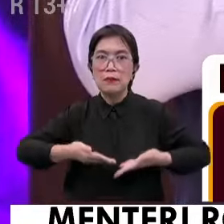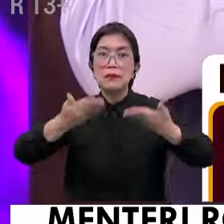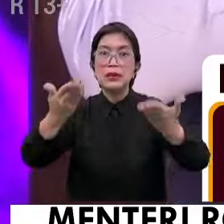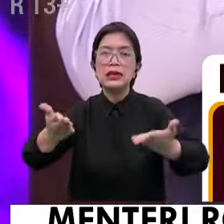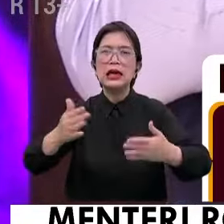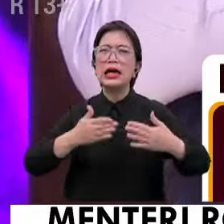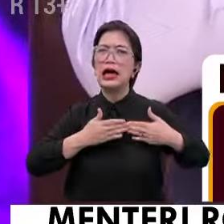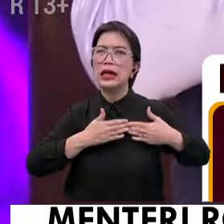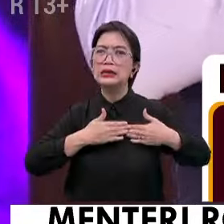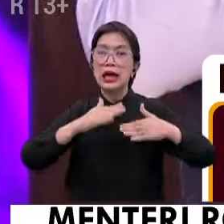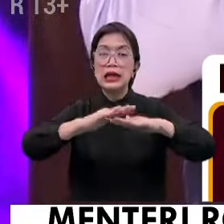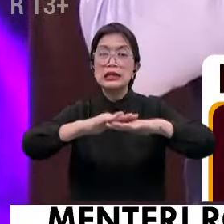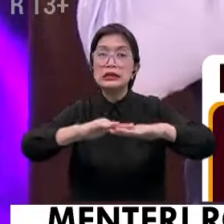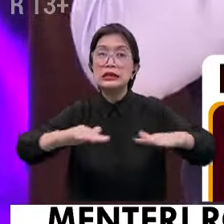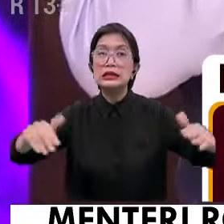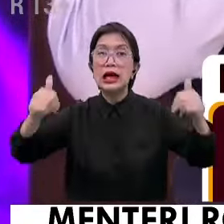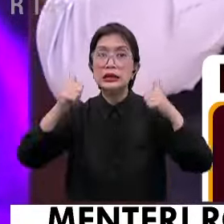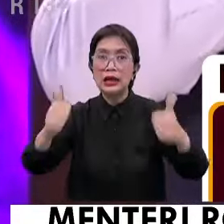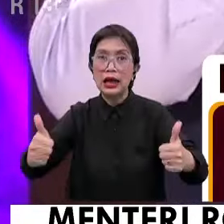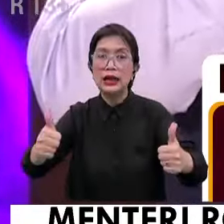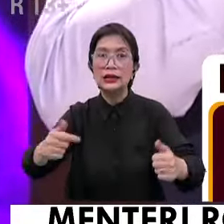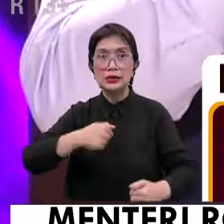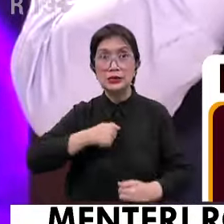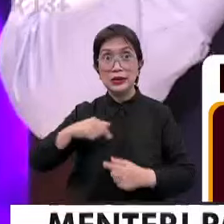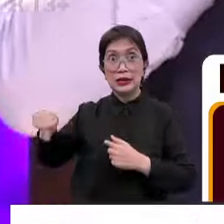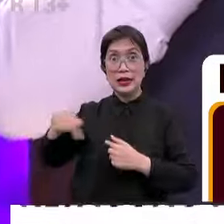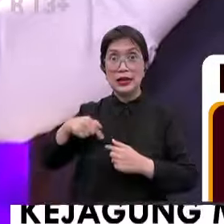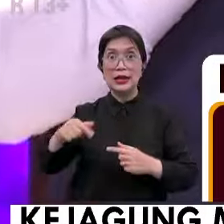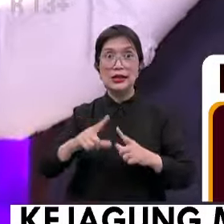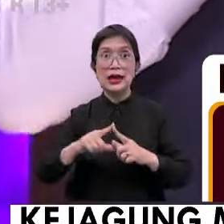rakyatnya. Semuanya itu ada di AY.